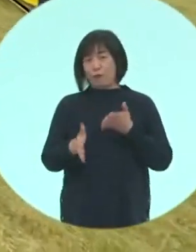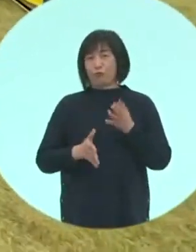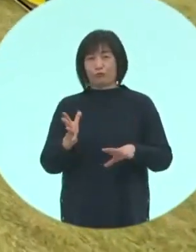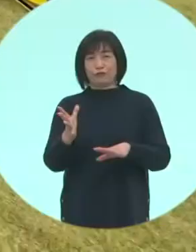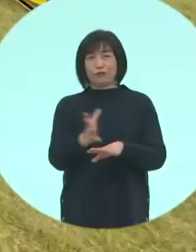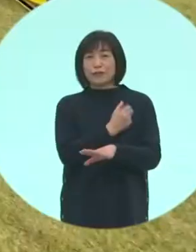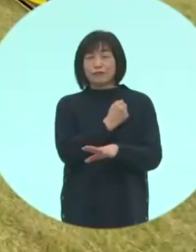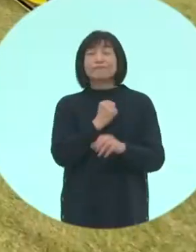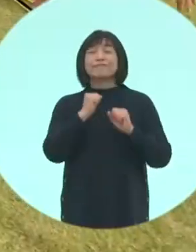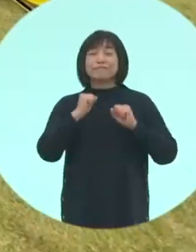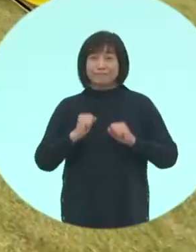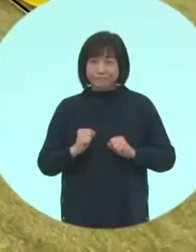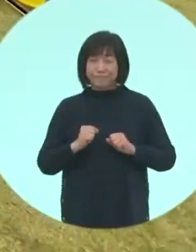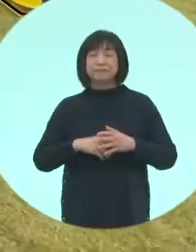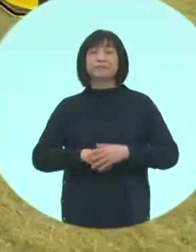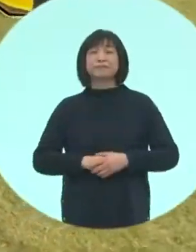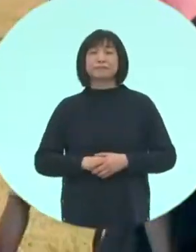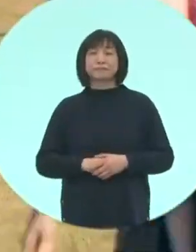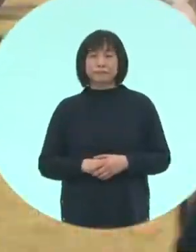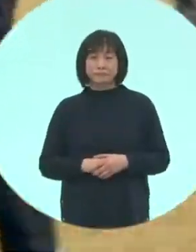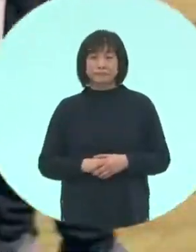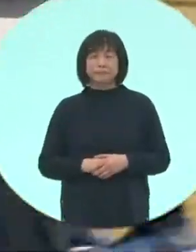リートたちがいます。